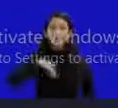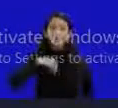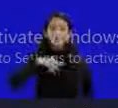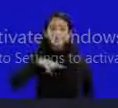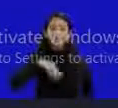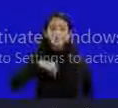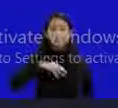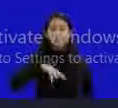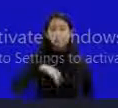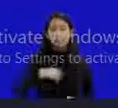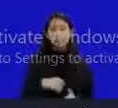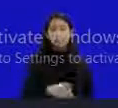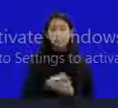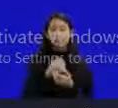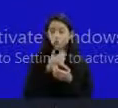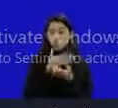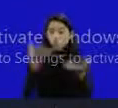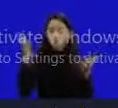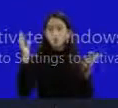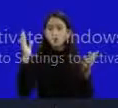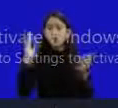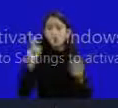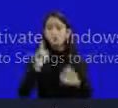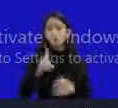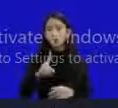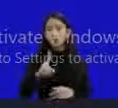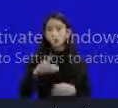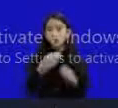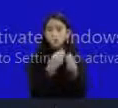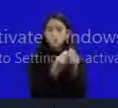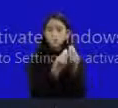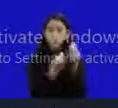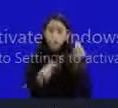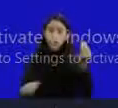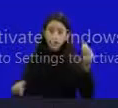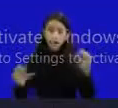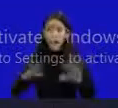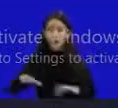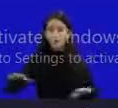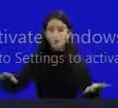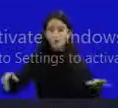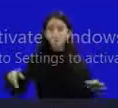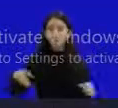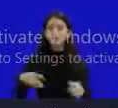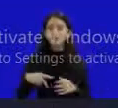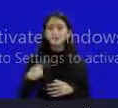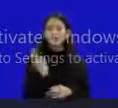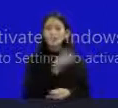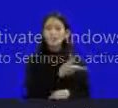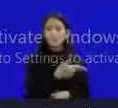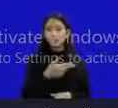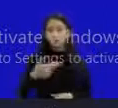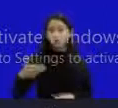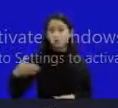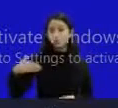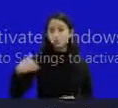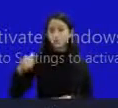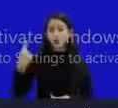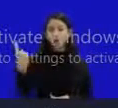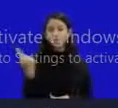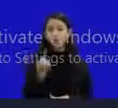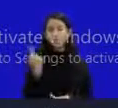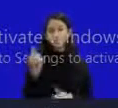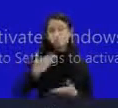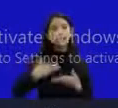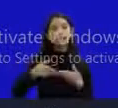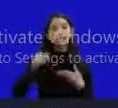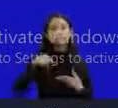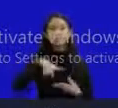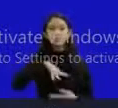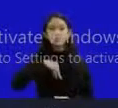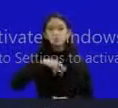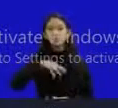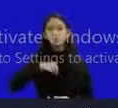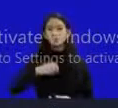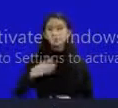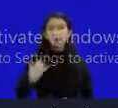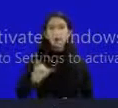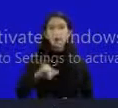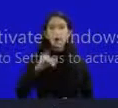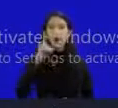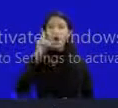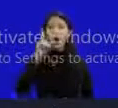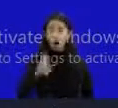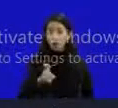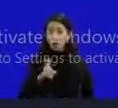Psychosocial kepada satu generasi anak-anak kita di Indonesia bisa menjadi permanen dan itu suatu resiko yang